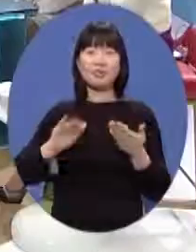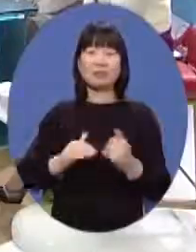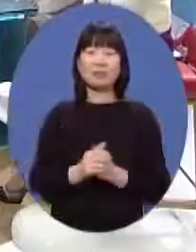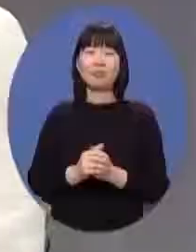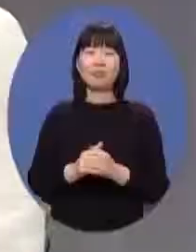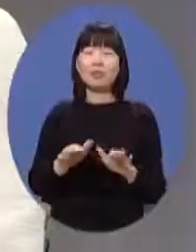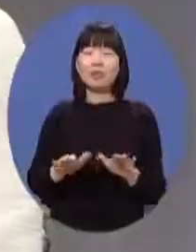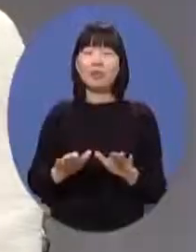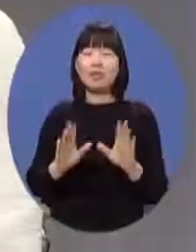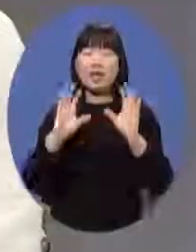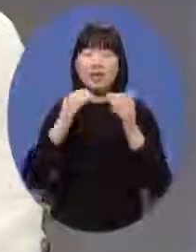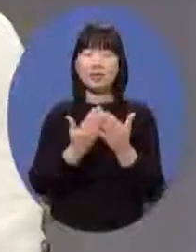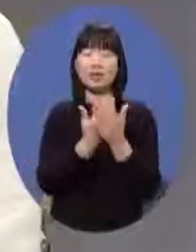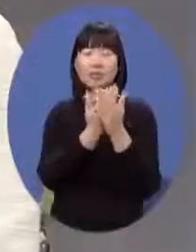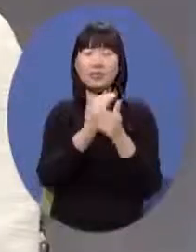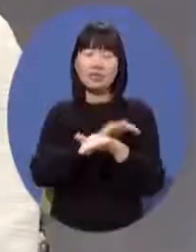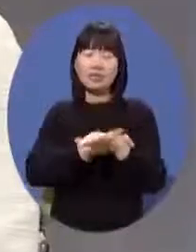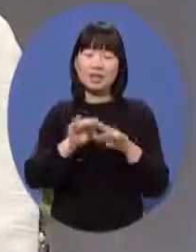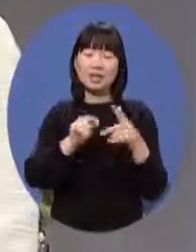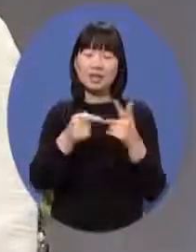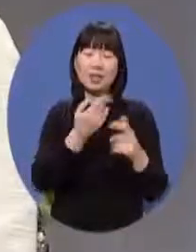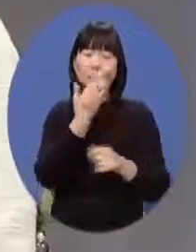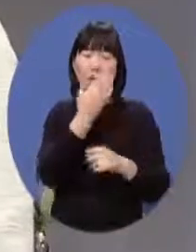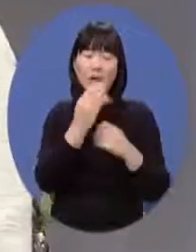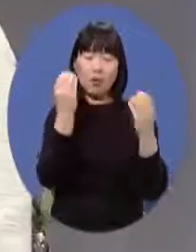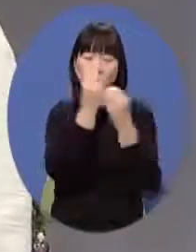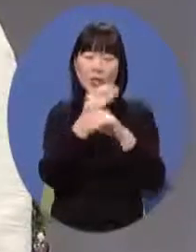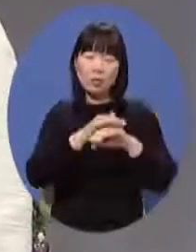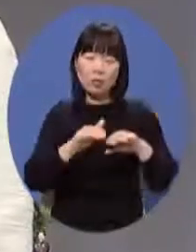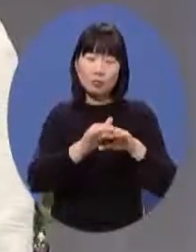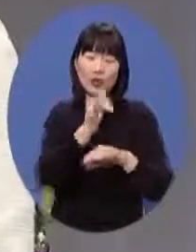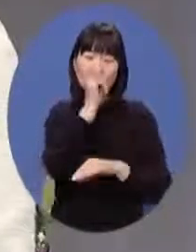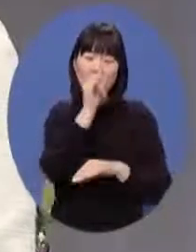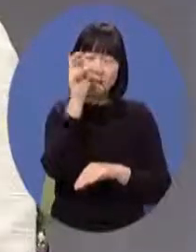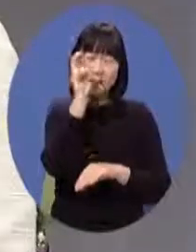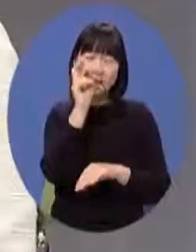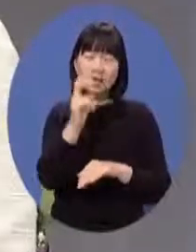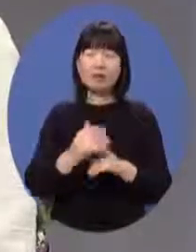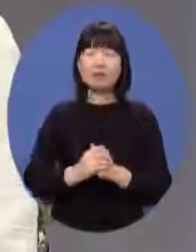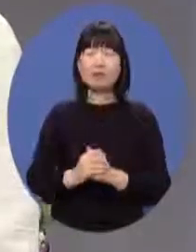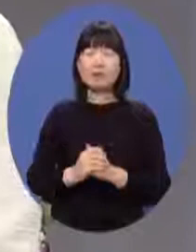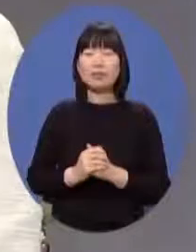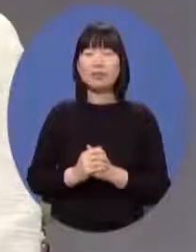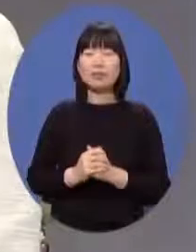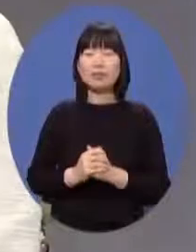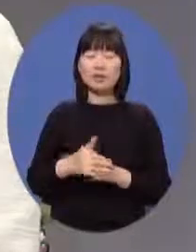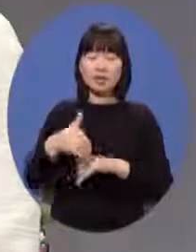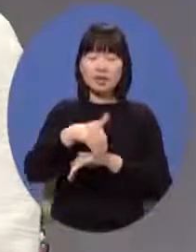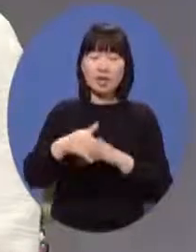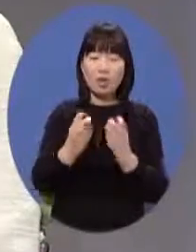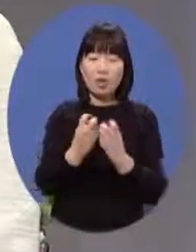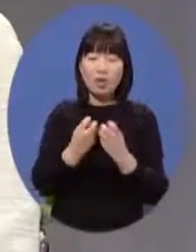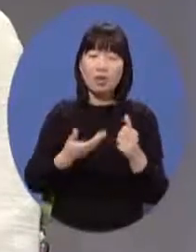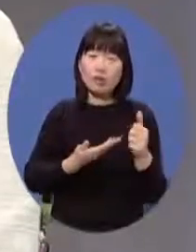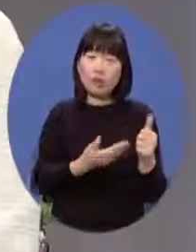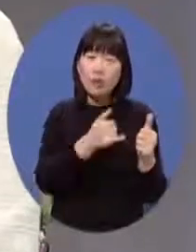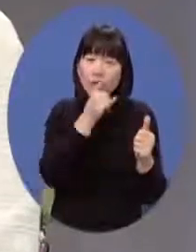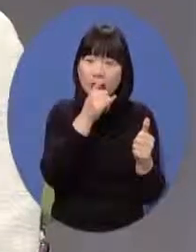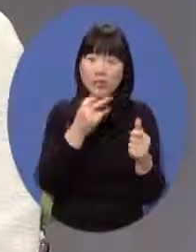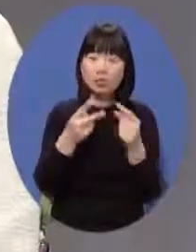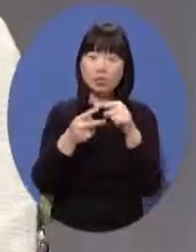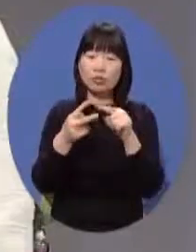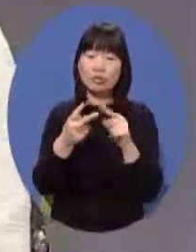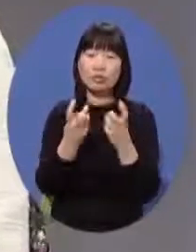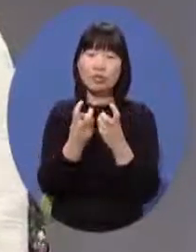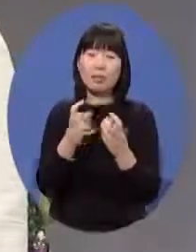예, 그러니까 이거는 아동 발달을 좀잘 이해하신 다음에 오해가 풀릴 만한 그런 질문입니다. 그러니까 전략을 알려드리자면요, 두